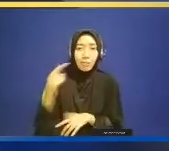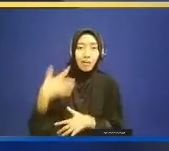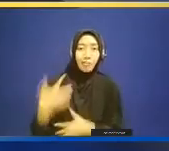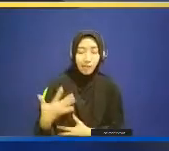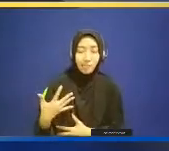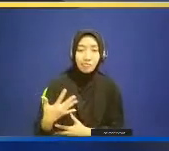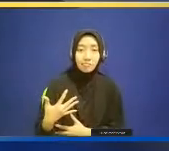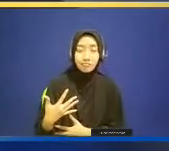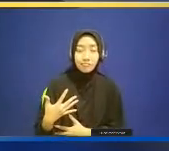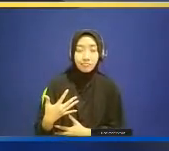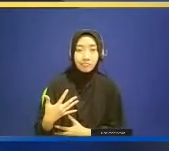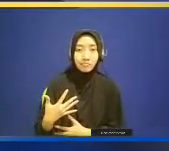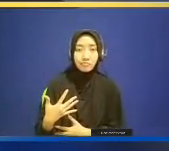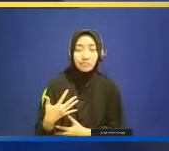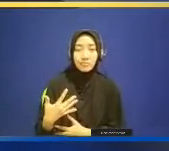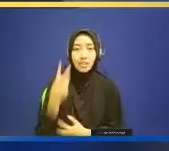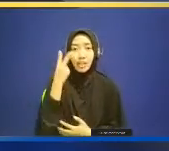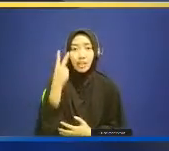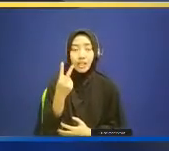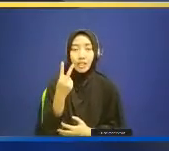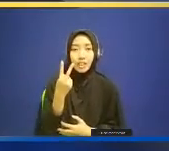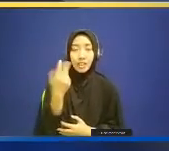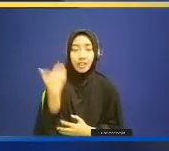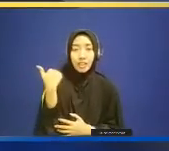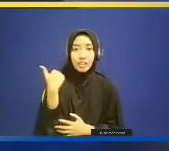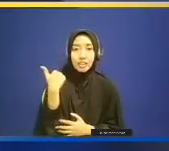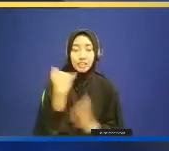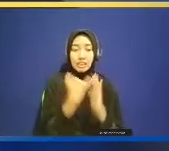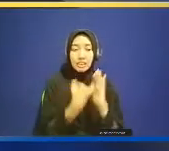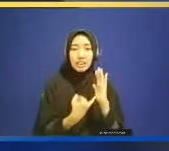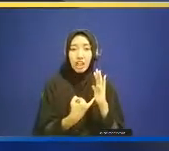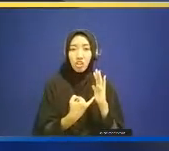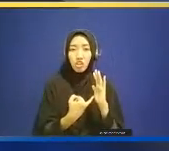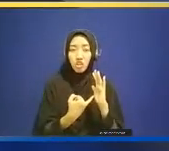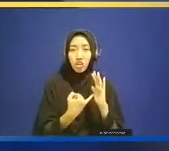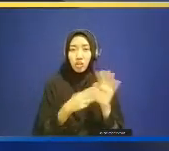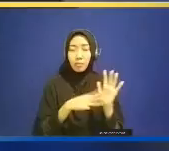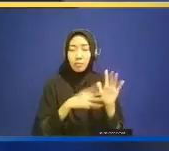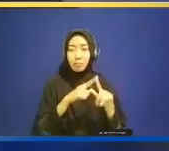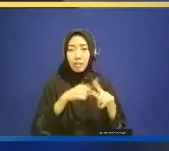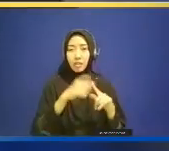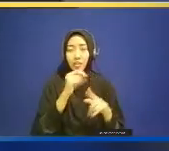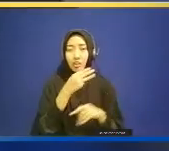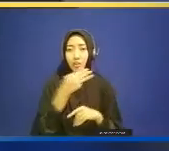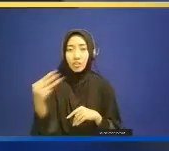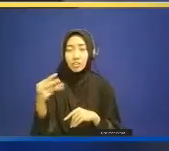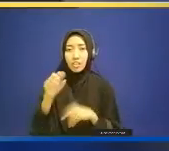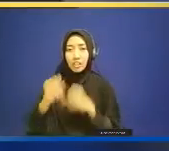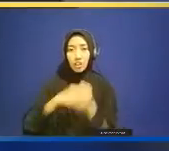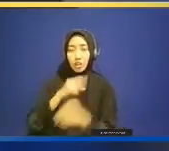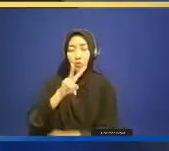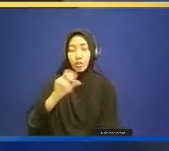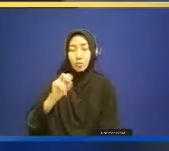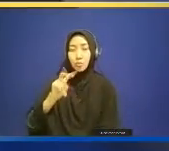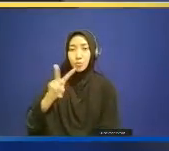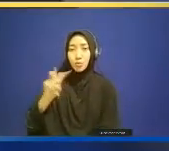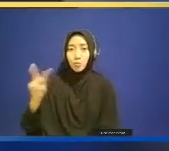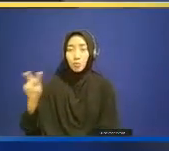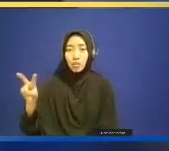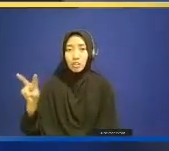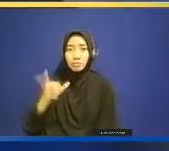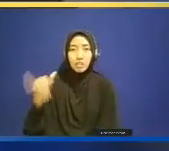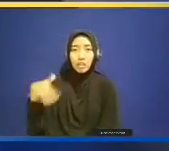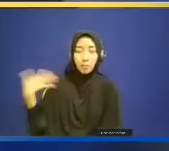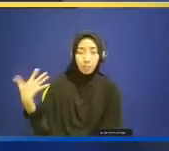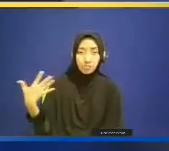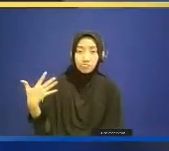juga seperti dilihat padi indikator makroekonomi Indonesia 2022 seperti apa Apakah ini